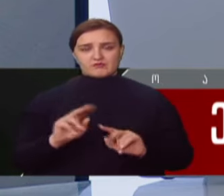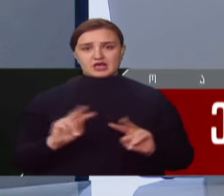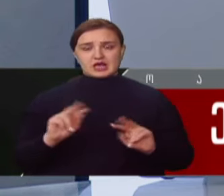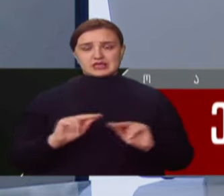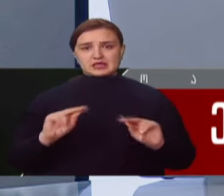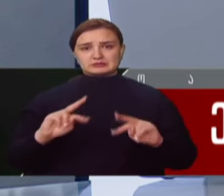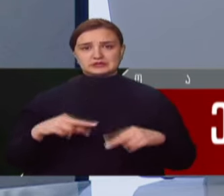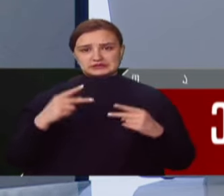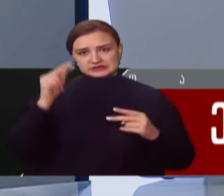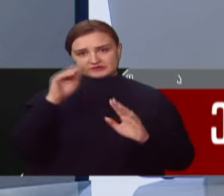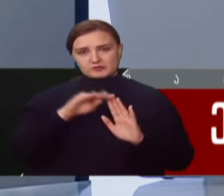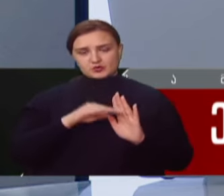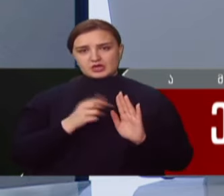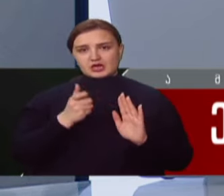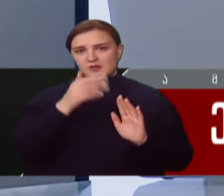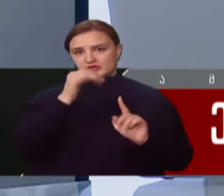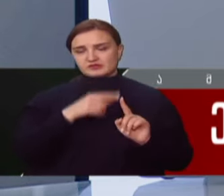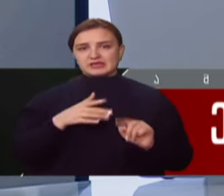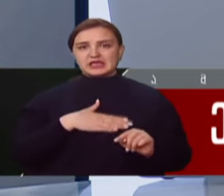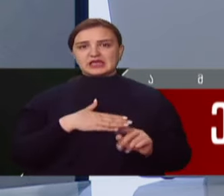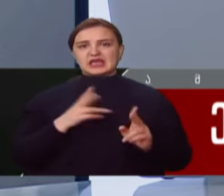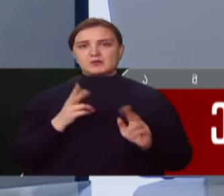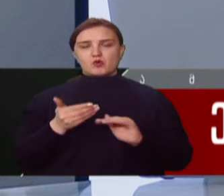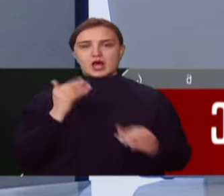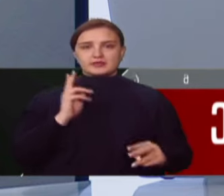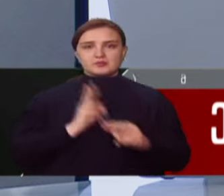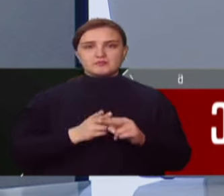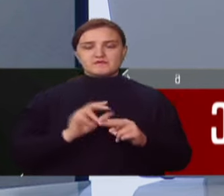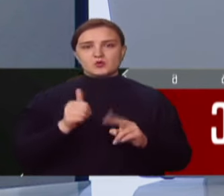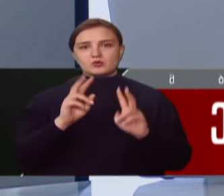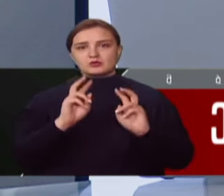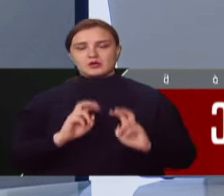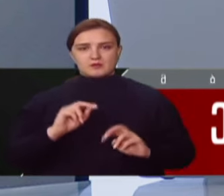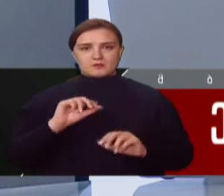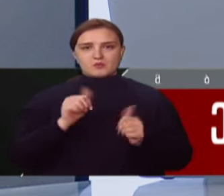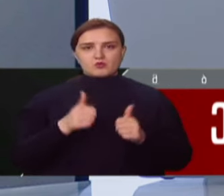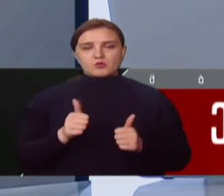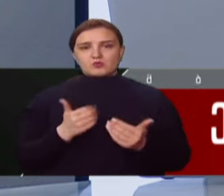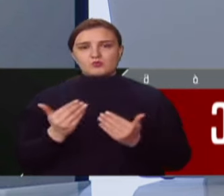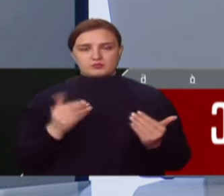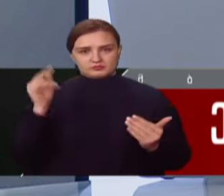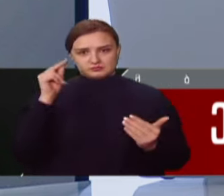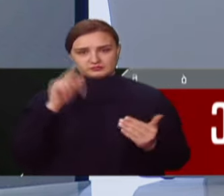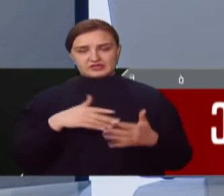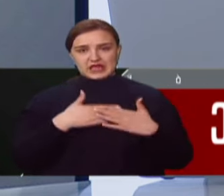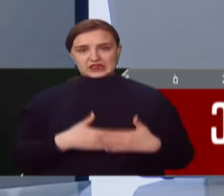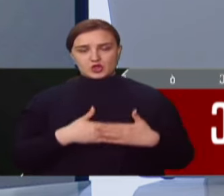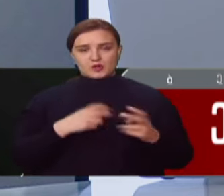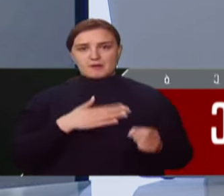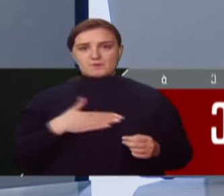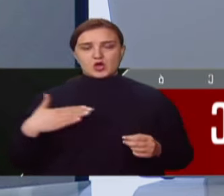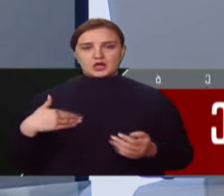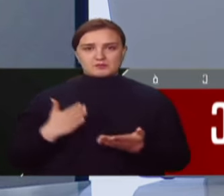სასწავლო პროგრამა რამდენიმე თვიანია და ის მკერდის სიმსივნის ადრეული დიაგნოსტიკის მეთოდების შესწავლას გულისხმობს. კურსი რადიოლოგიის და